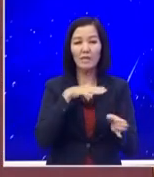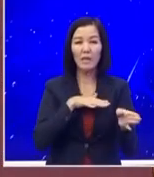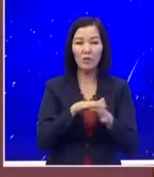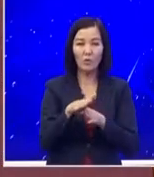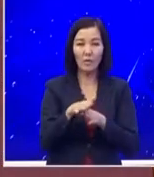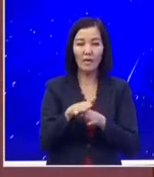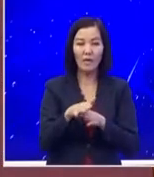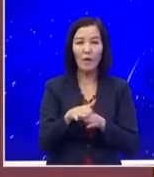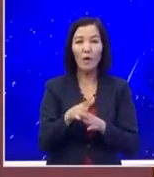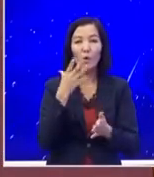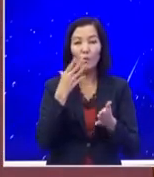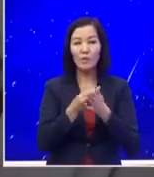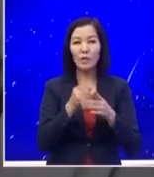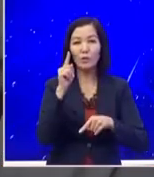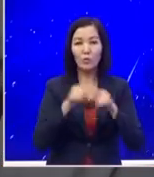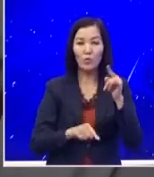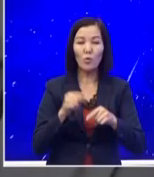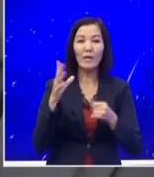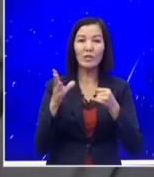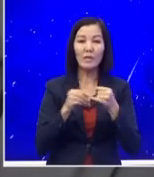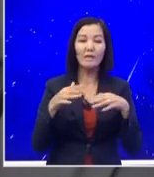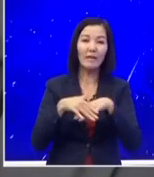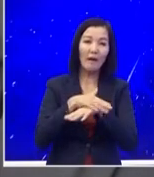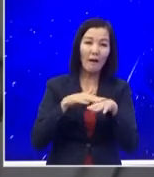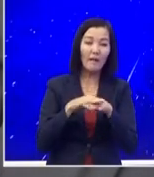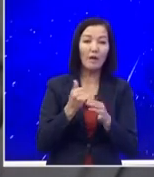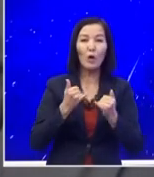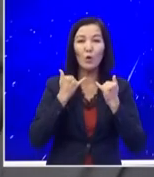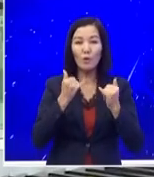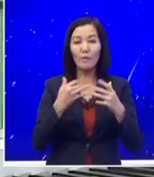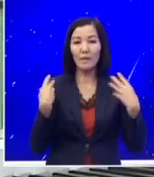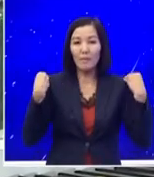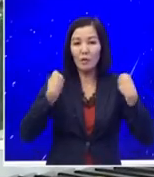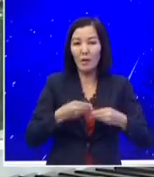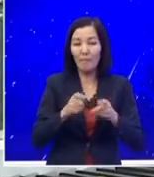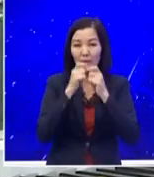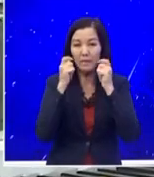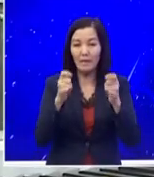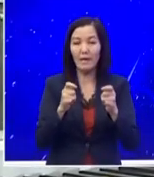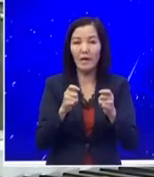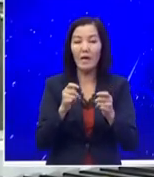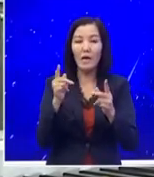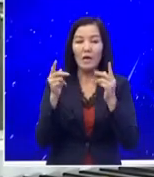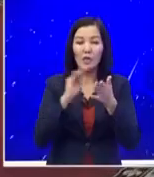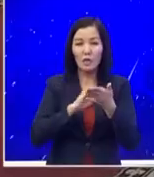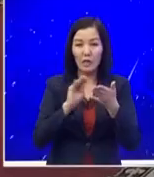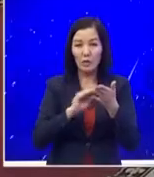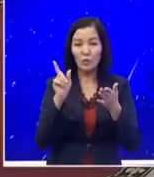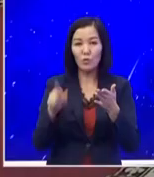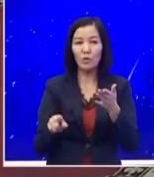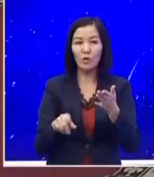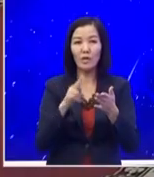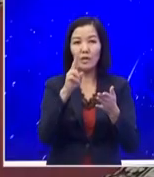Мерейлі жылда жерлестері қос азаматты 50-сіз қалдырмады. Жазушы, ақын, қоғам қайраткерлерінің басын қосып, Кәусар